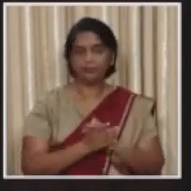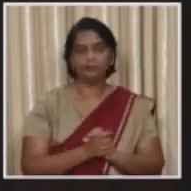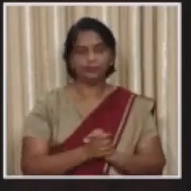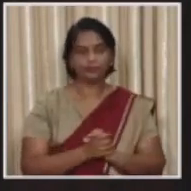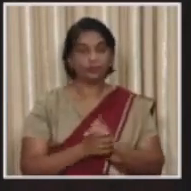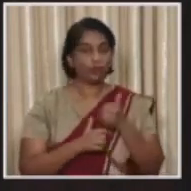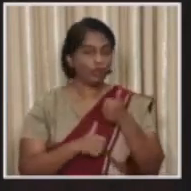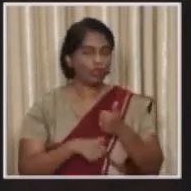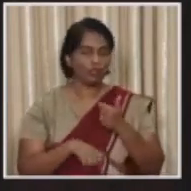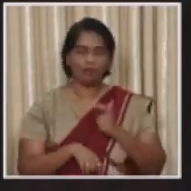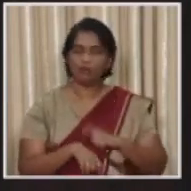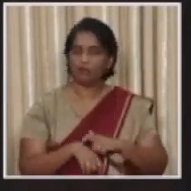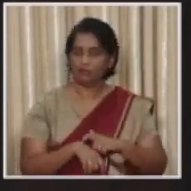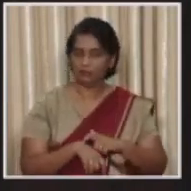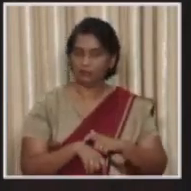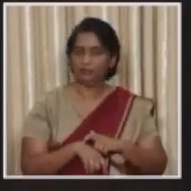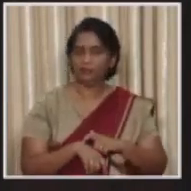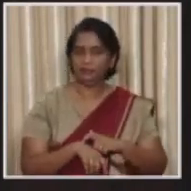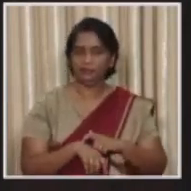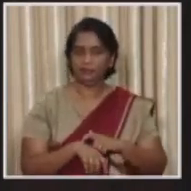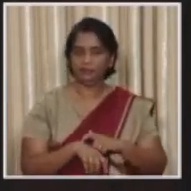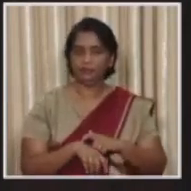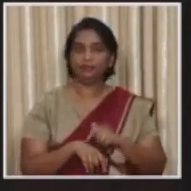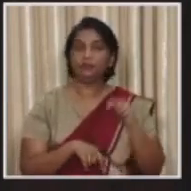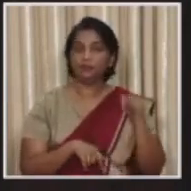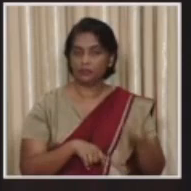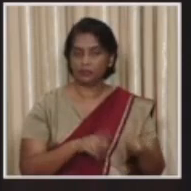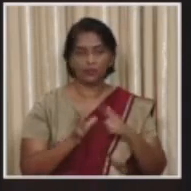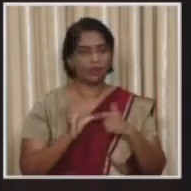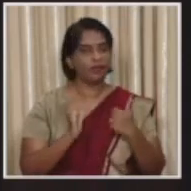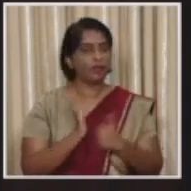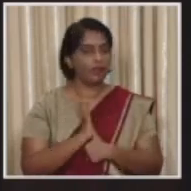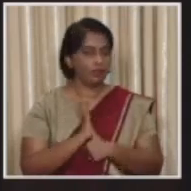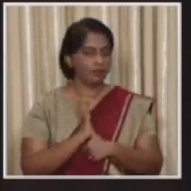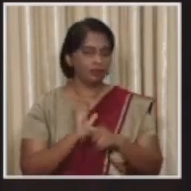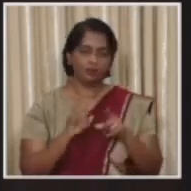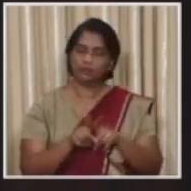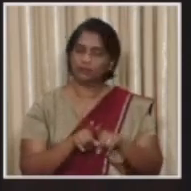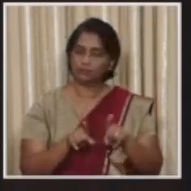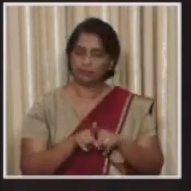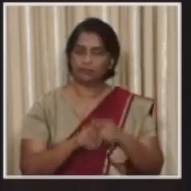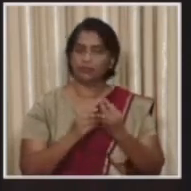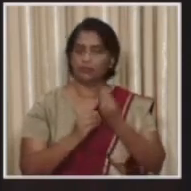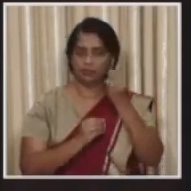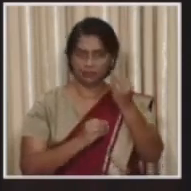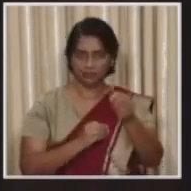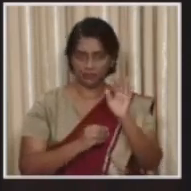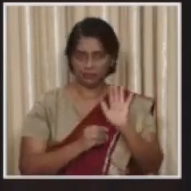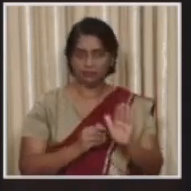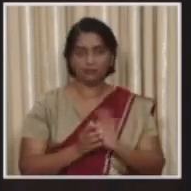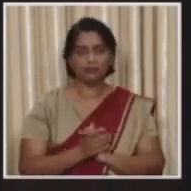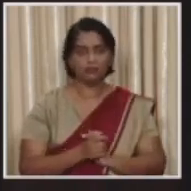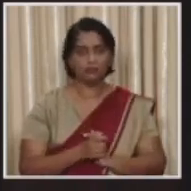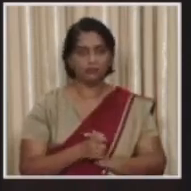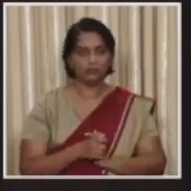හොඳ අවස්ථාවක් මේ පනත මගින් ලබා දී තිබෙනවා.